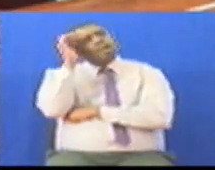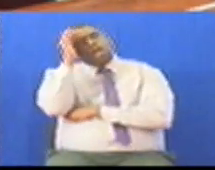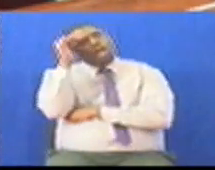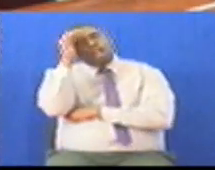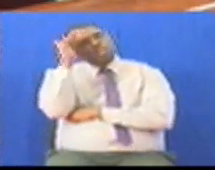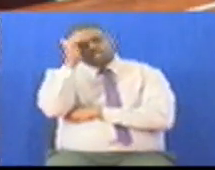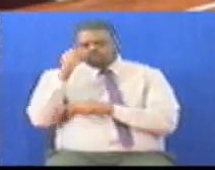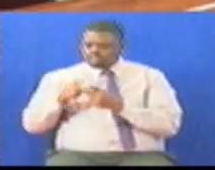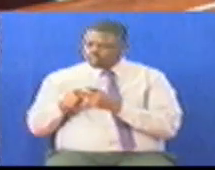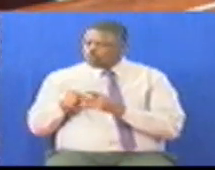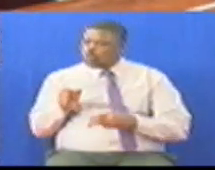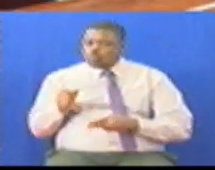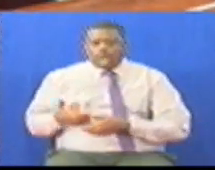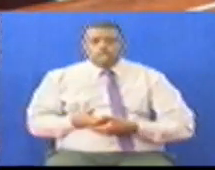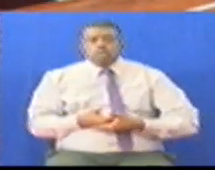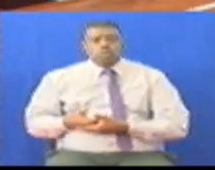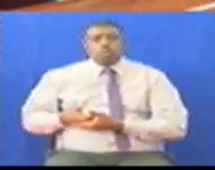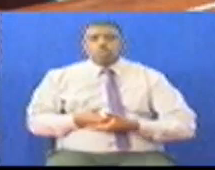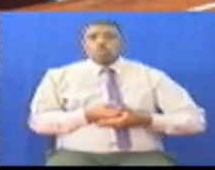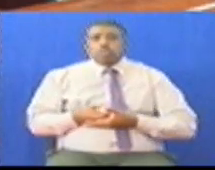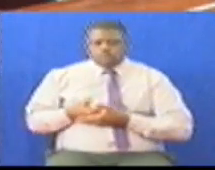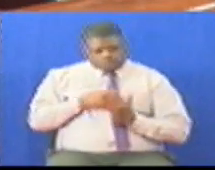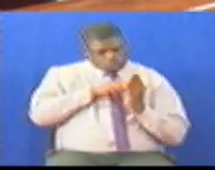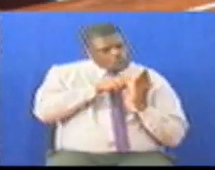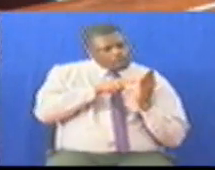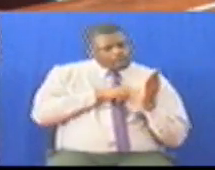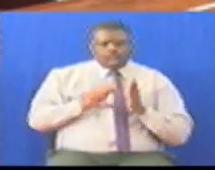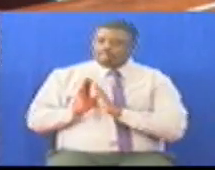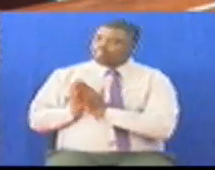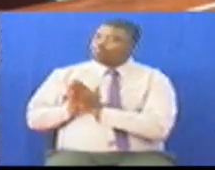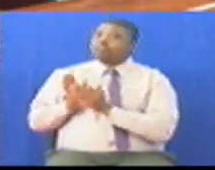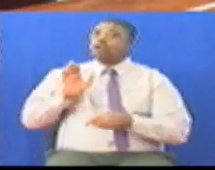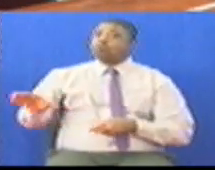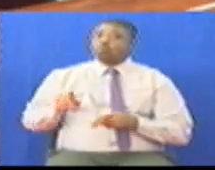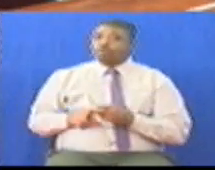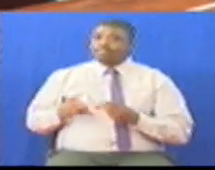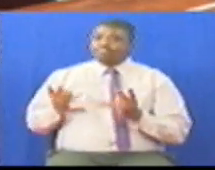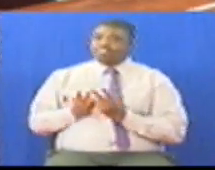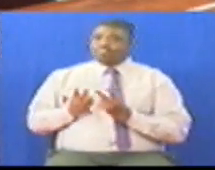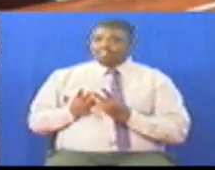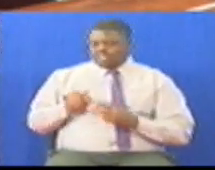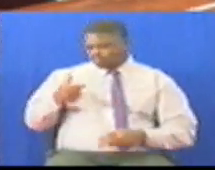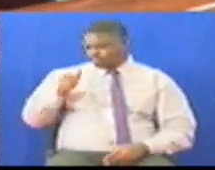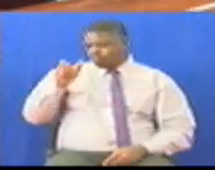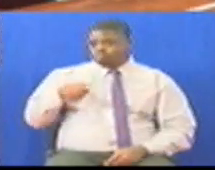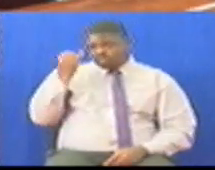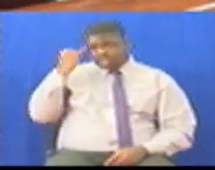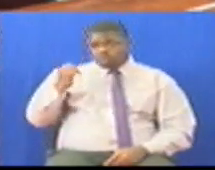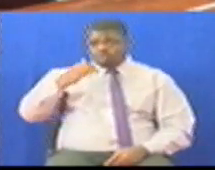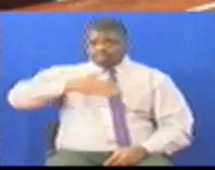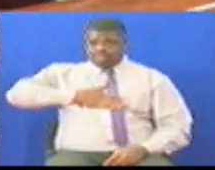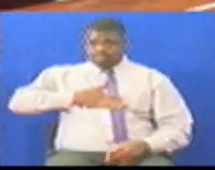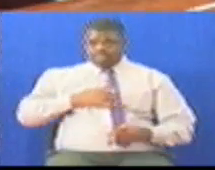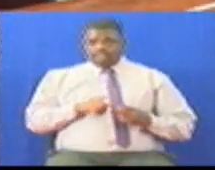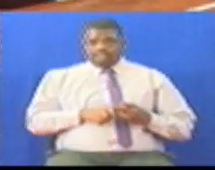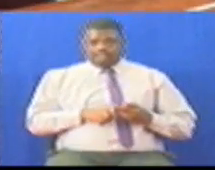Wajukuu wanasoma kitabu chake. Bado nikishauriwa na Halima Mdee na mimi nitaandika na mimi na wajukuu